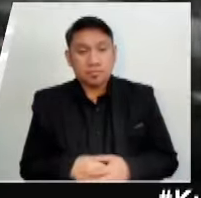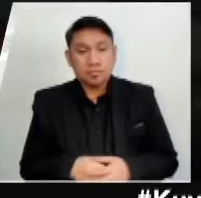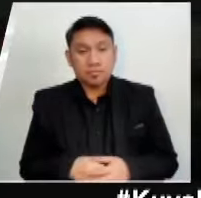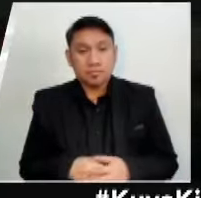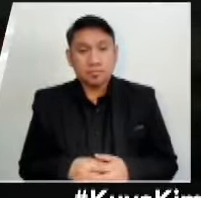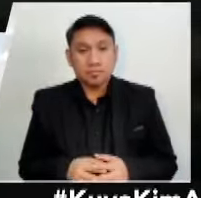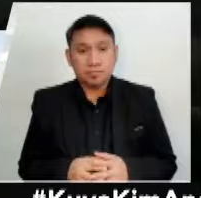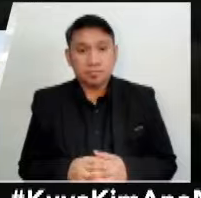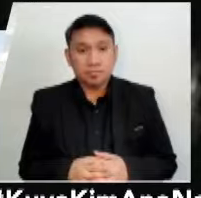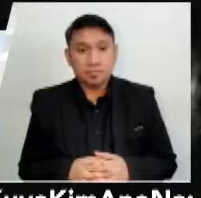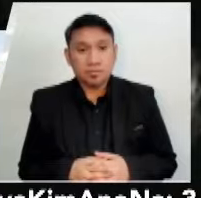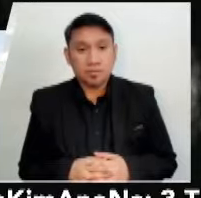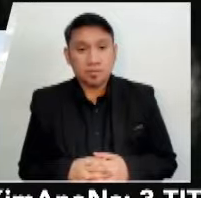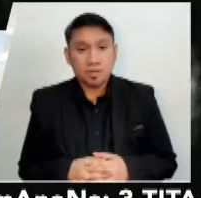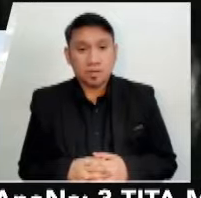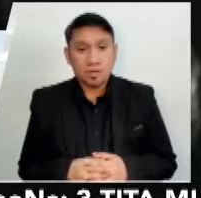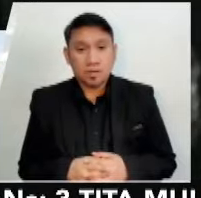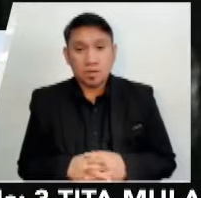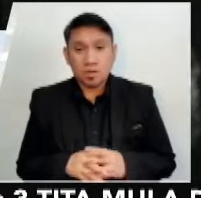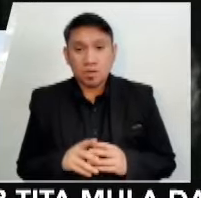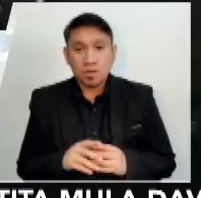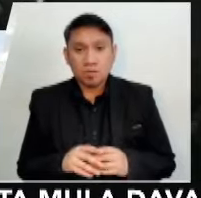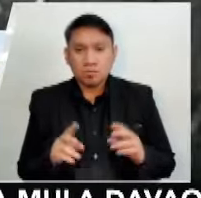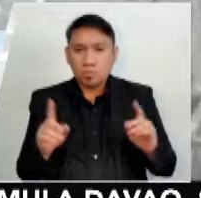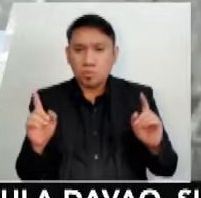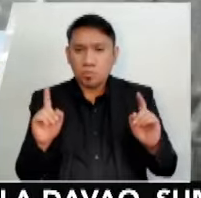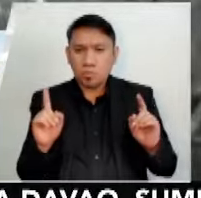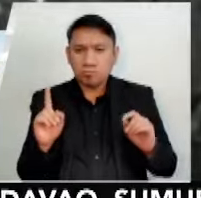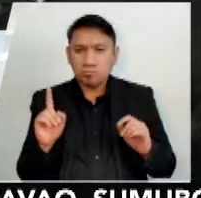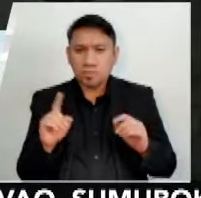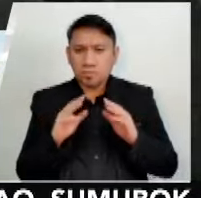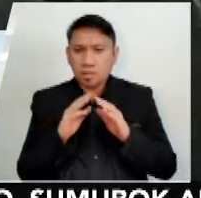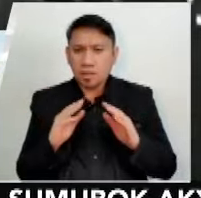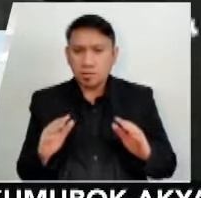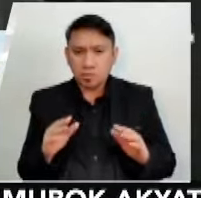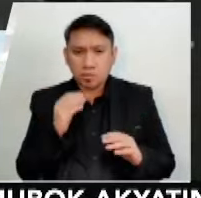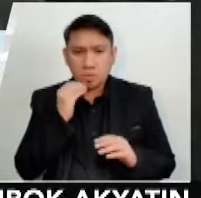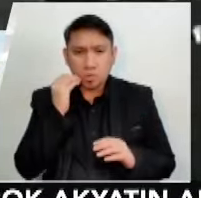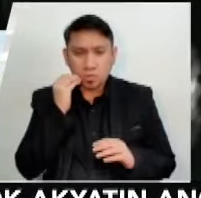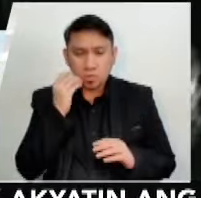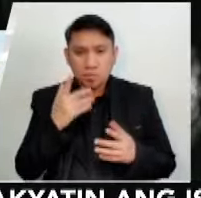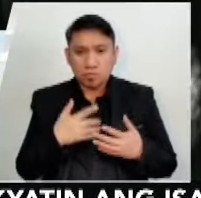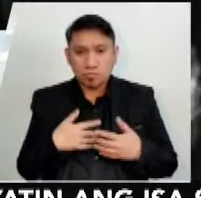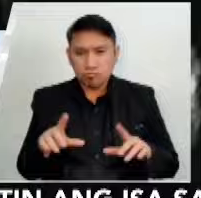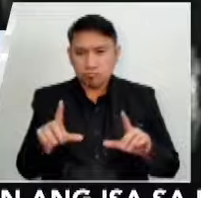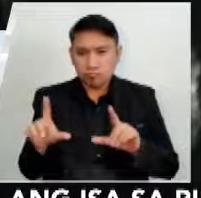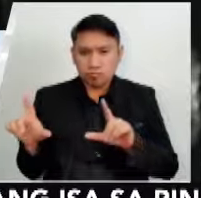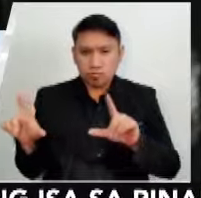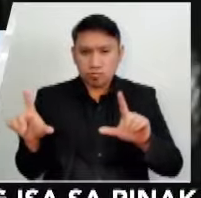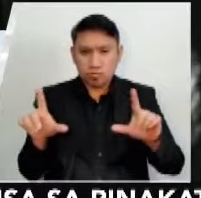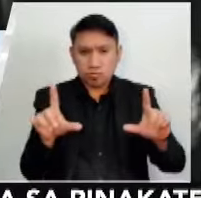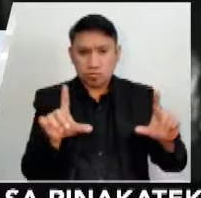What makes a house a home? Cinematic opening scene pa lang.